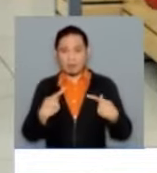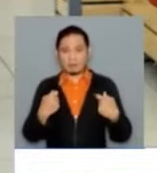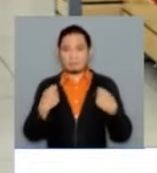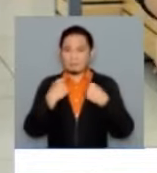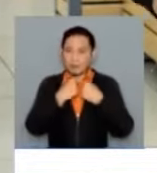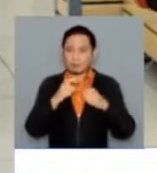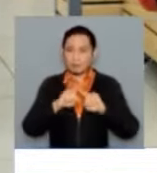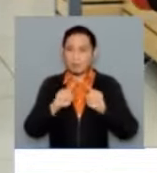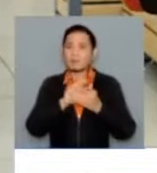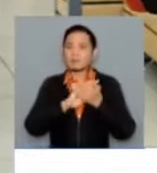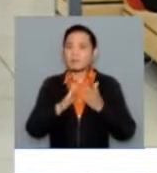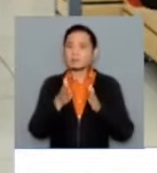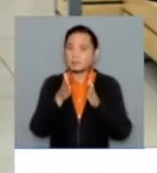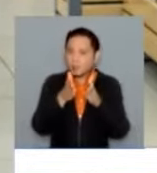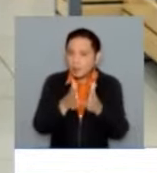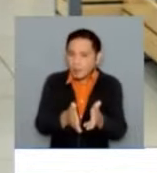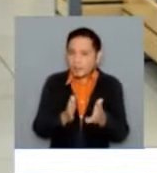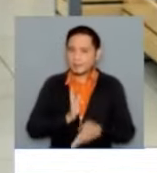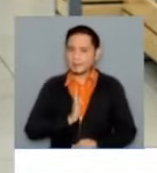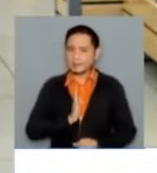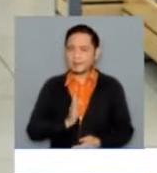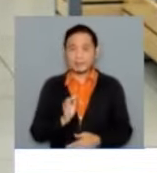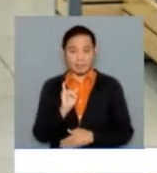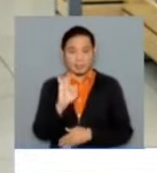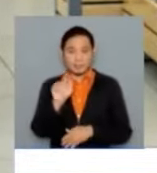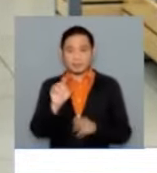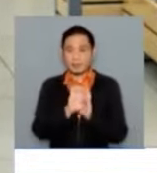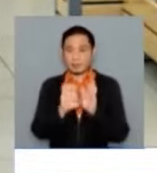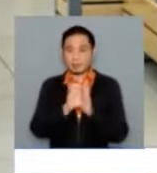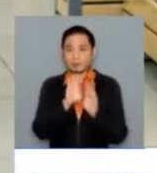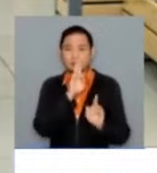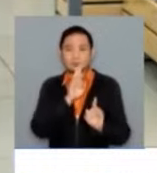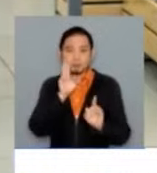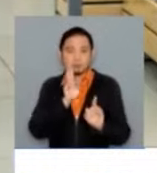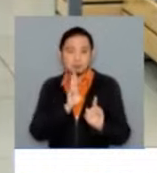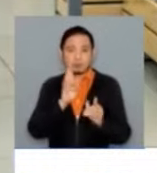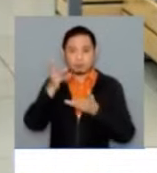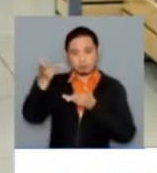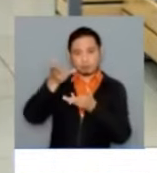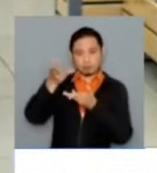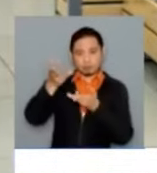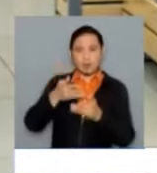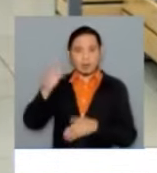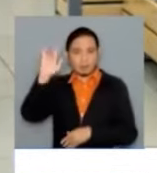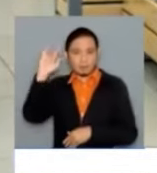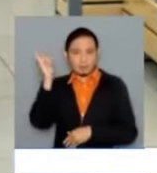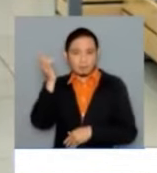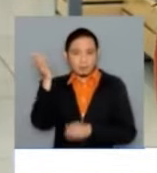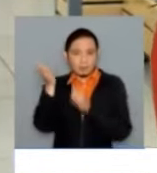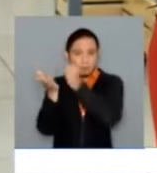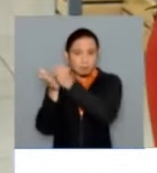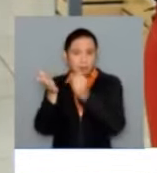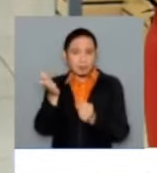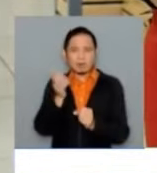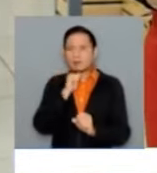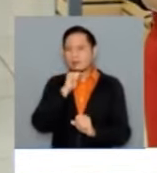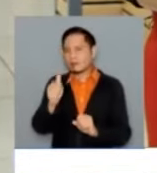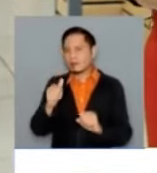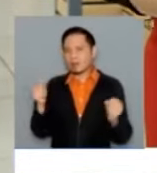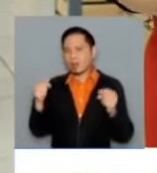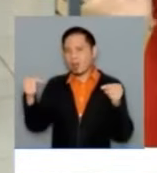siyempre. Lalo na kung nasa restaurant kayo at padating pa lamang ang pagkain ninyo. Huwag aawayin ang mga waiter.